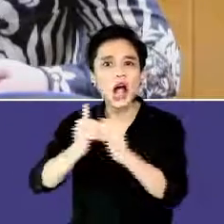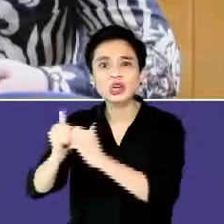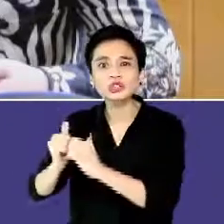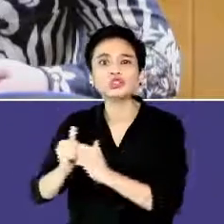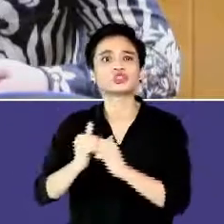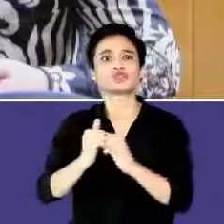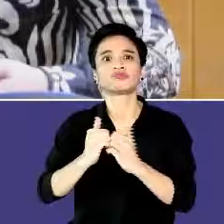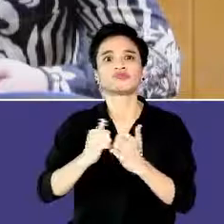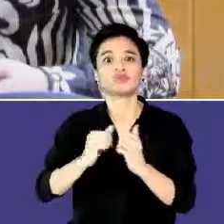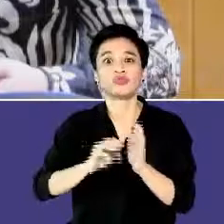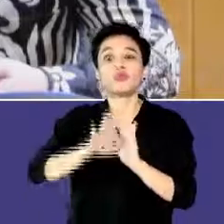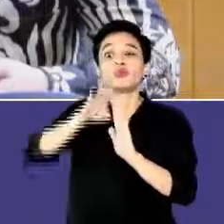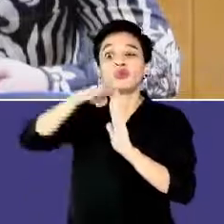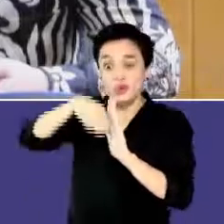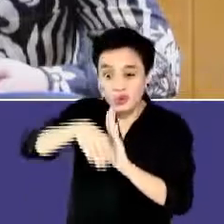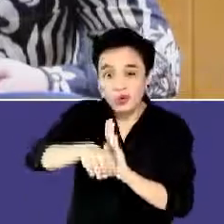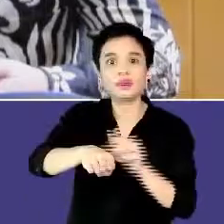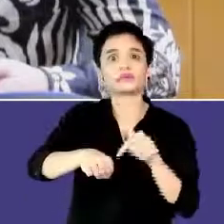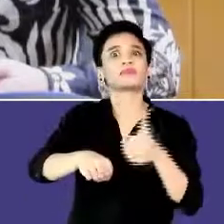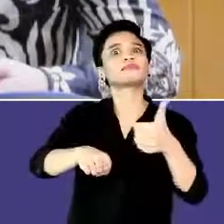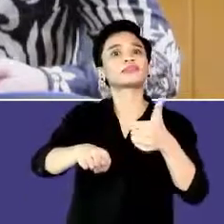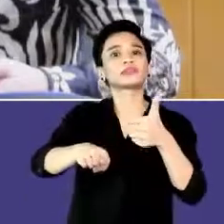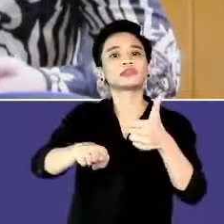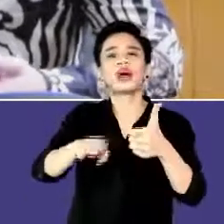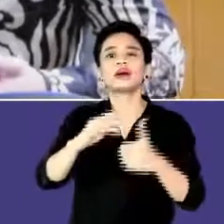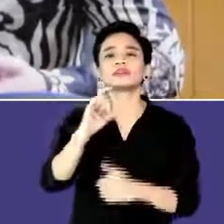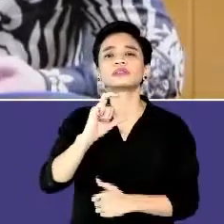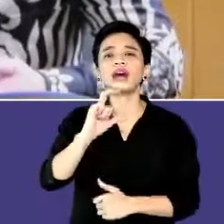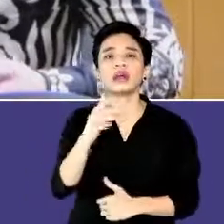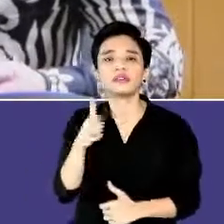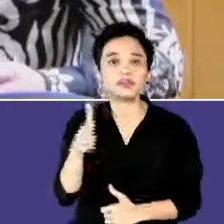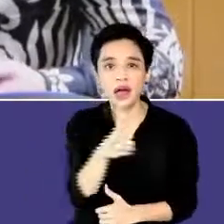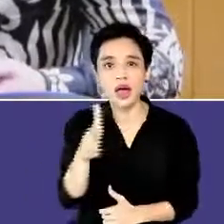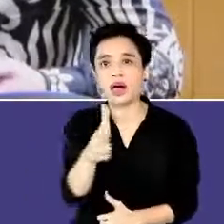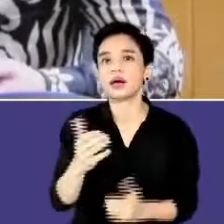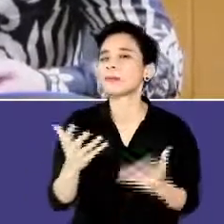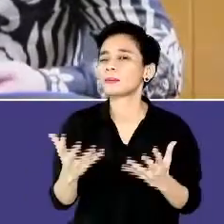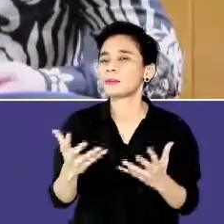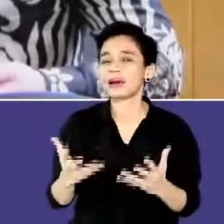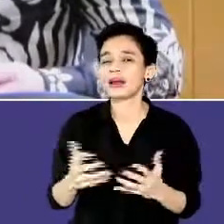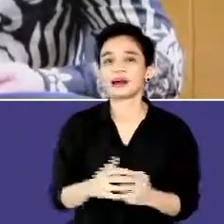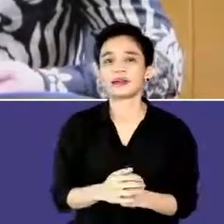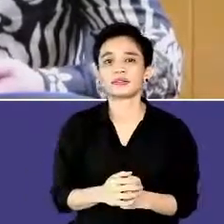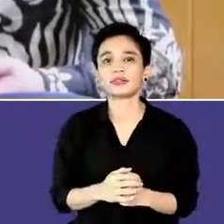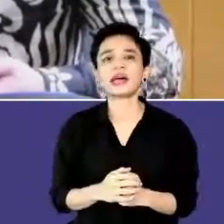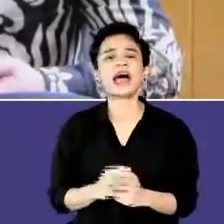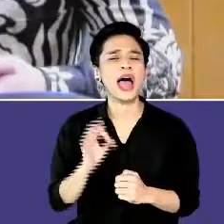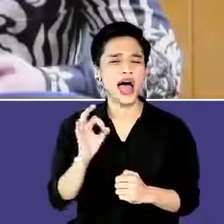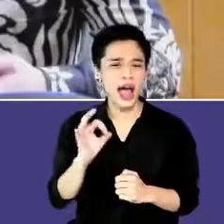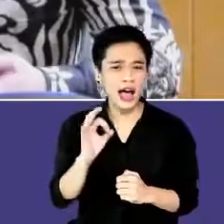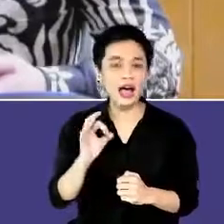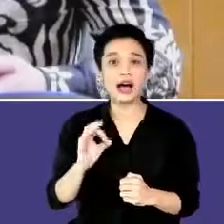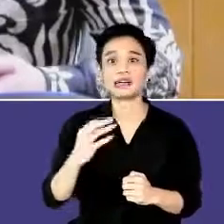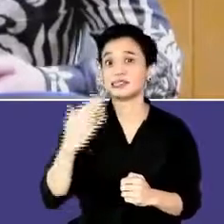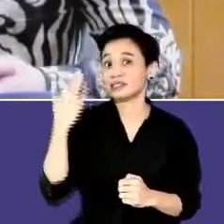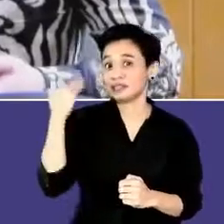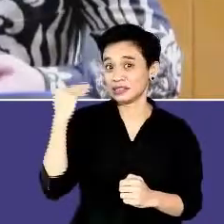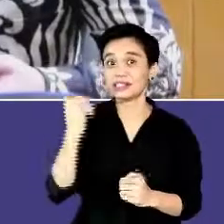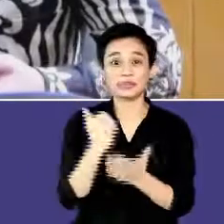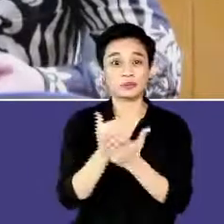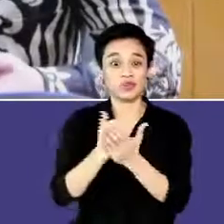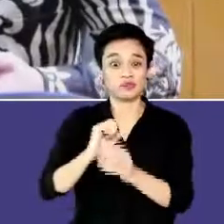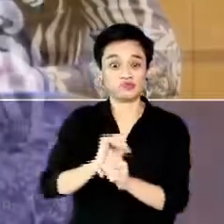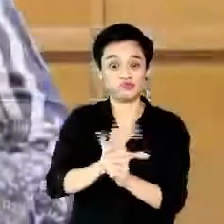bisa melandai kembali apa saja skemanya masih melvillei terima kasih Jadi secara keseluruhan memang terjadi peningkatan